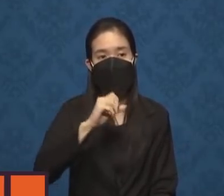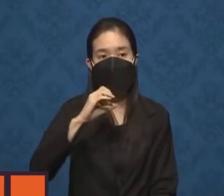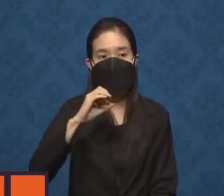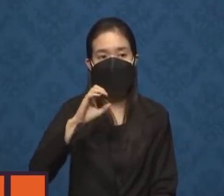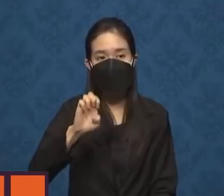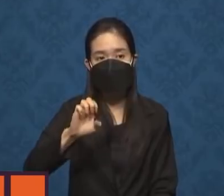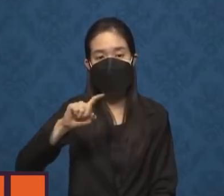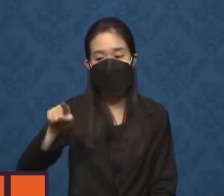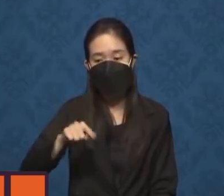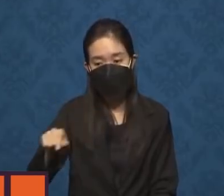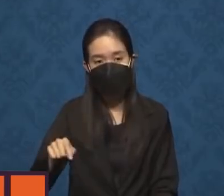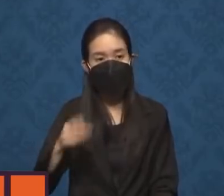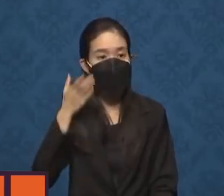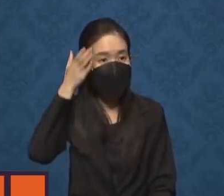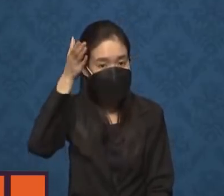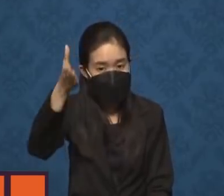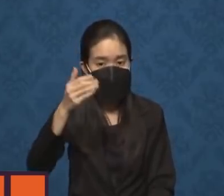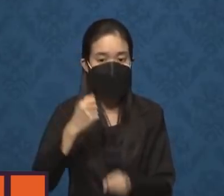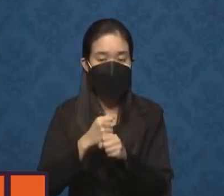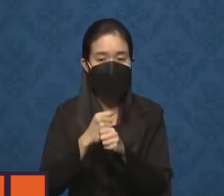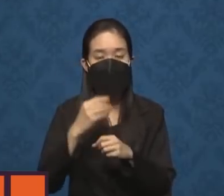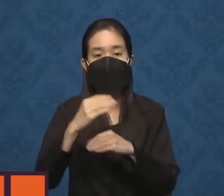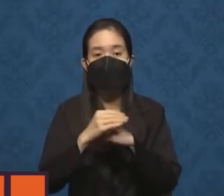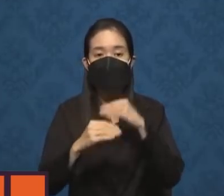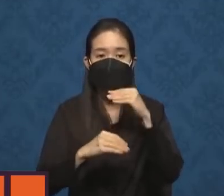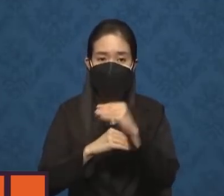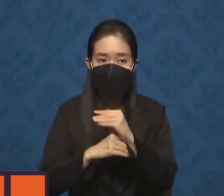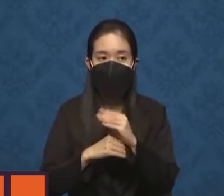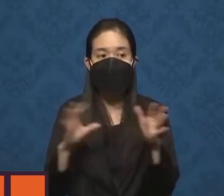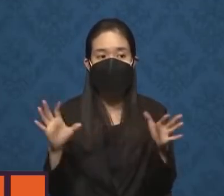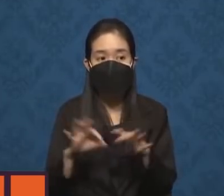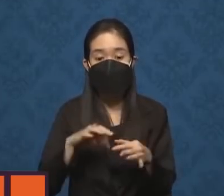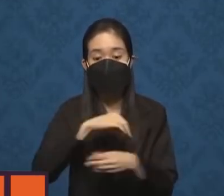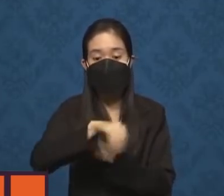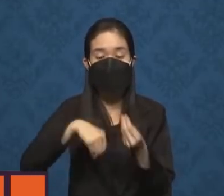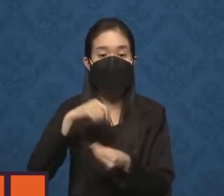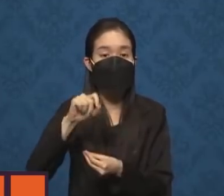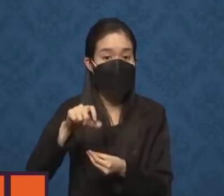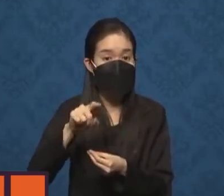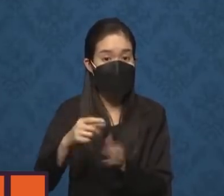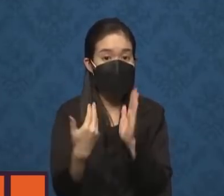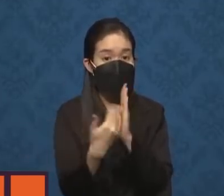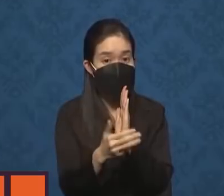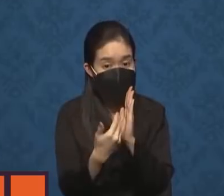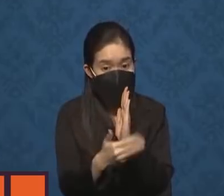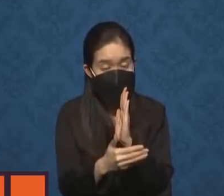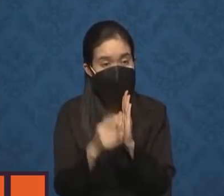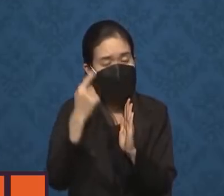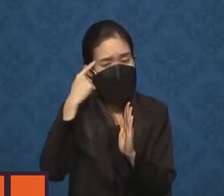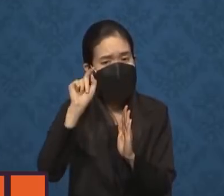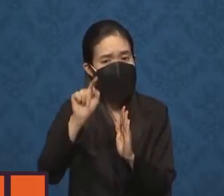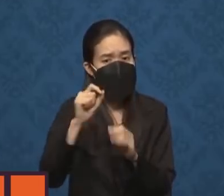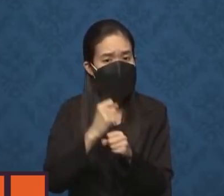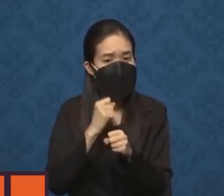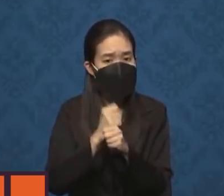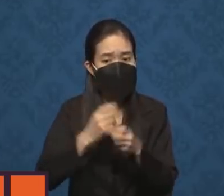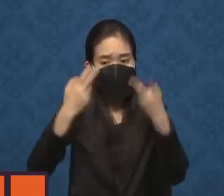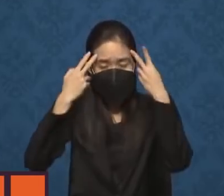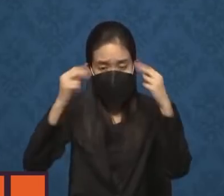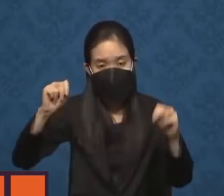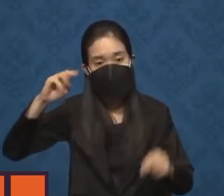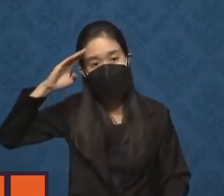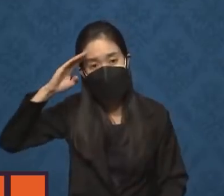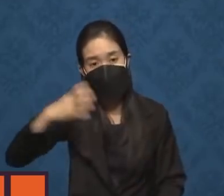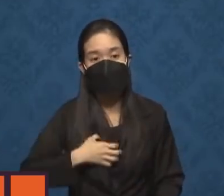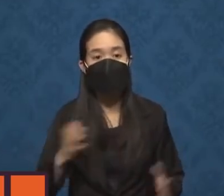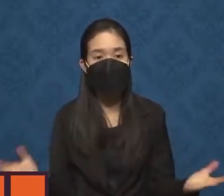จะนะที่กำลังจะเกิดขึ้นในอนาคตโครงการเขตเศรษฐกิจพิเศษภาคตะวันออก E Cในแบบที่คุณประยุทธ์และข้อช-ช